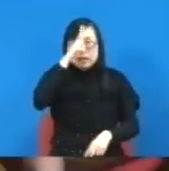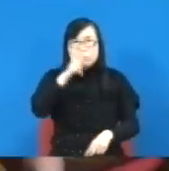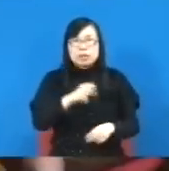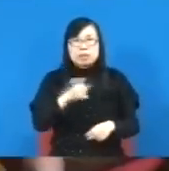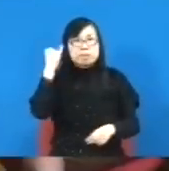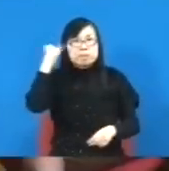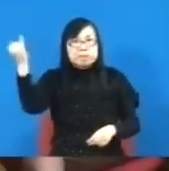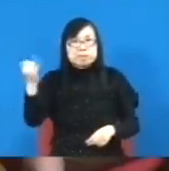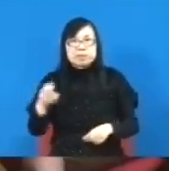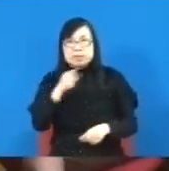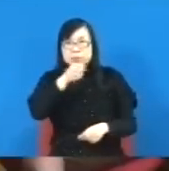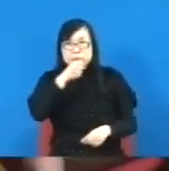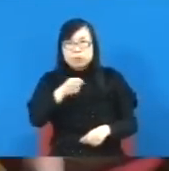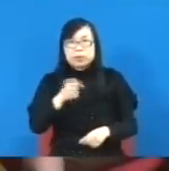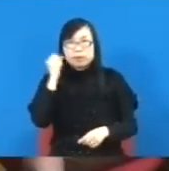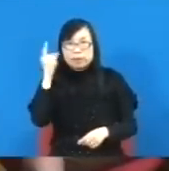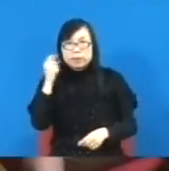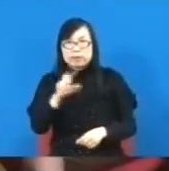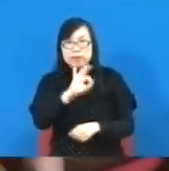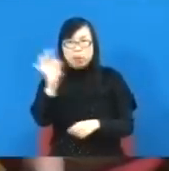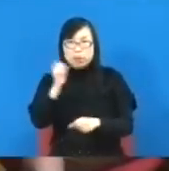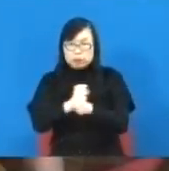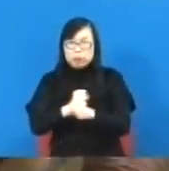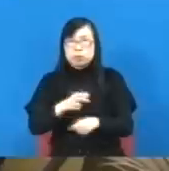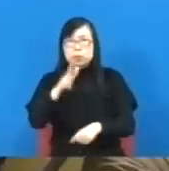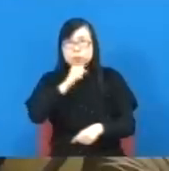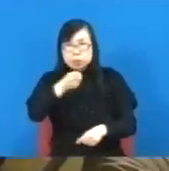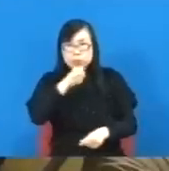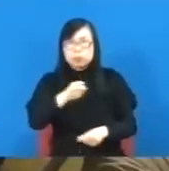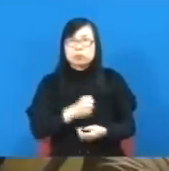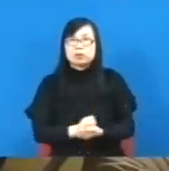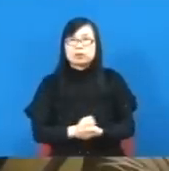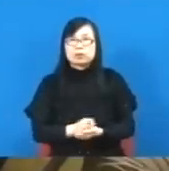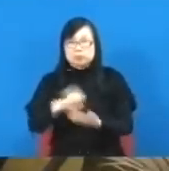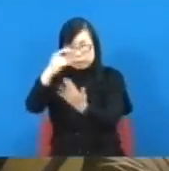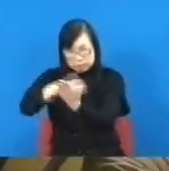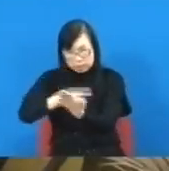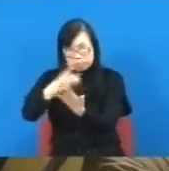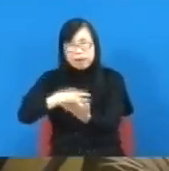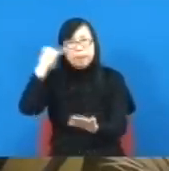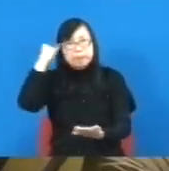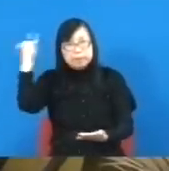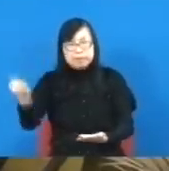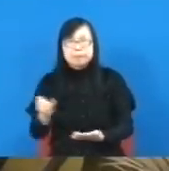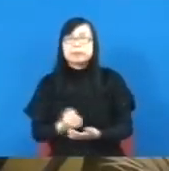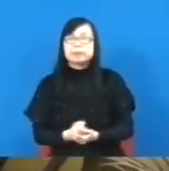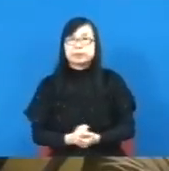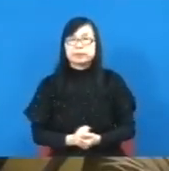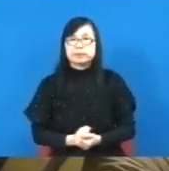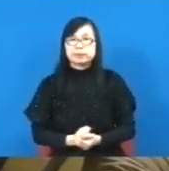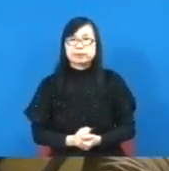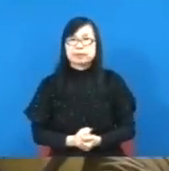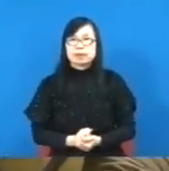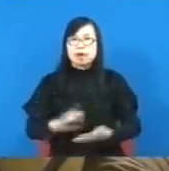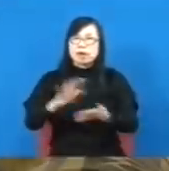性，又冇做過傳媒，又唔知道傳媒有啲守則係點嘅？是不是 他零